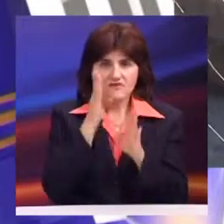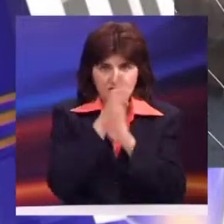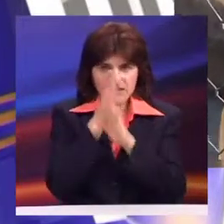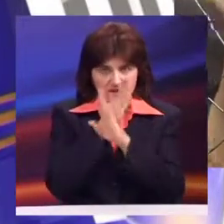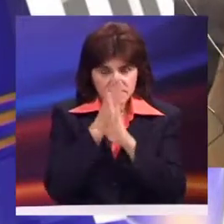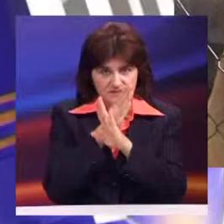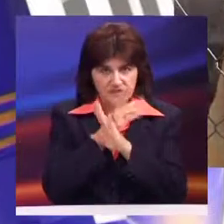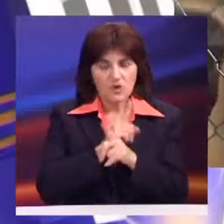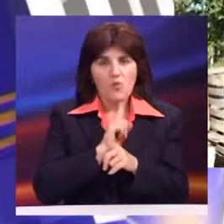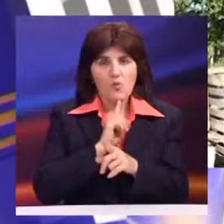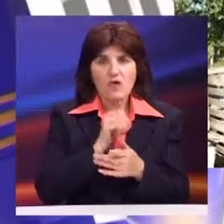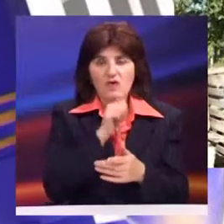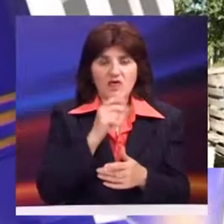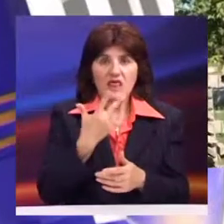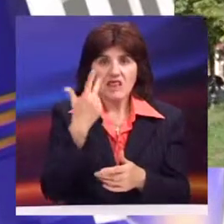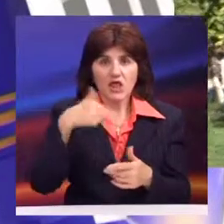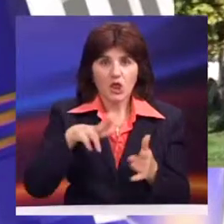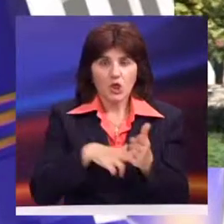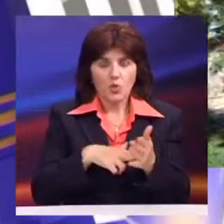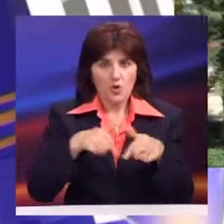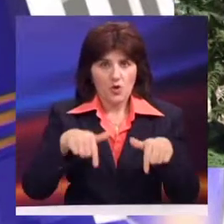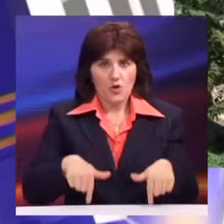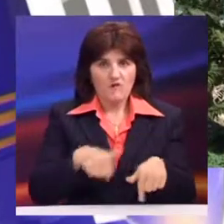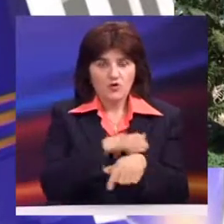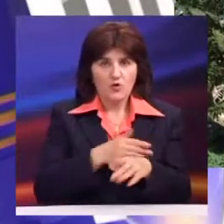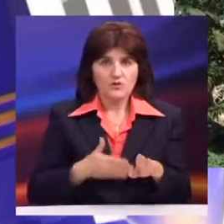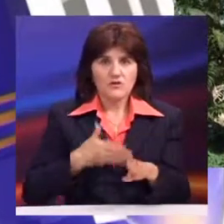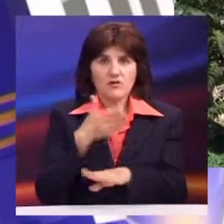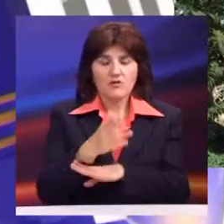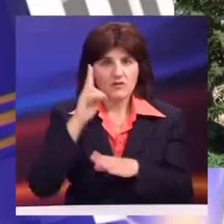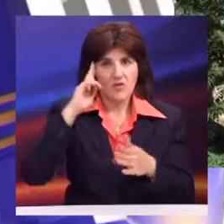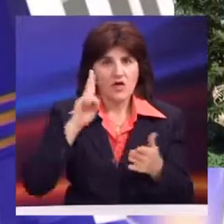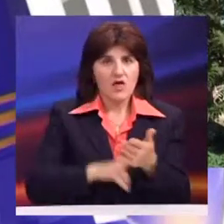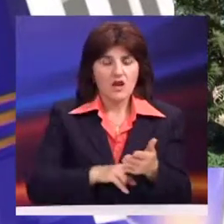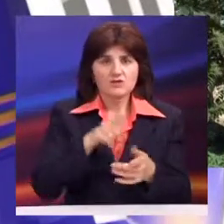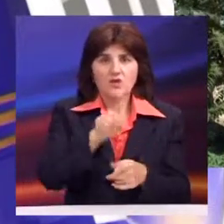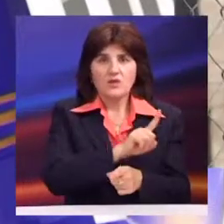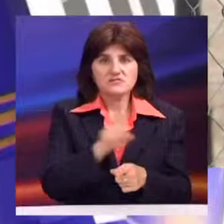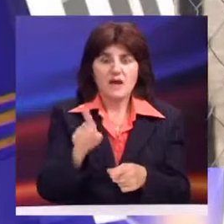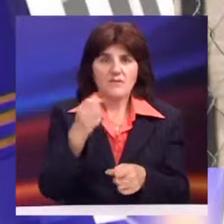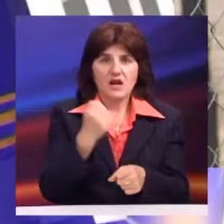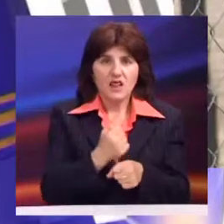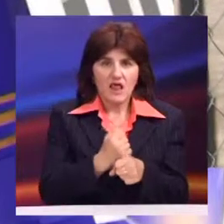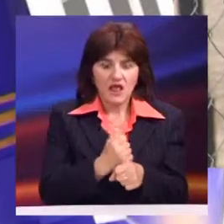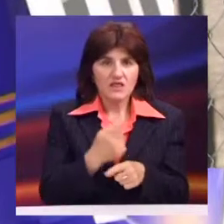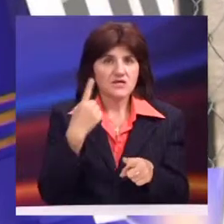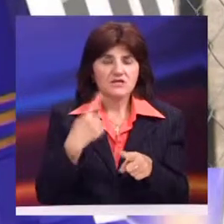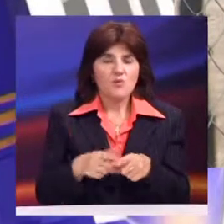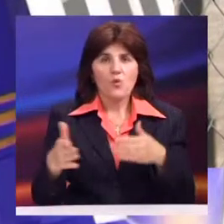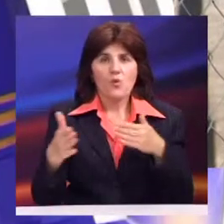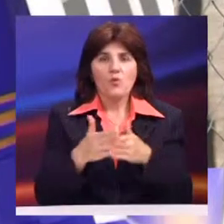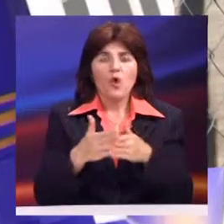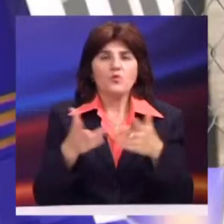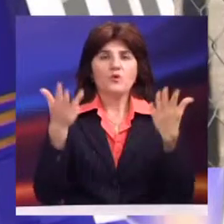Republičkoj veterinarskoj inspekciji, koja je 3. juna ove godine Azilu Alex dostavila rešenje o zabrani rada i roku